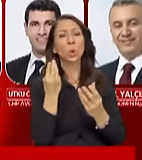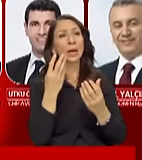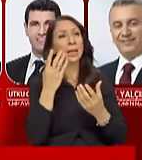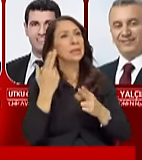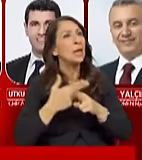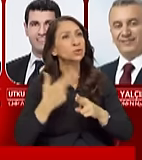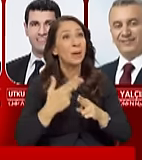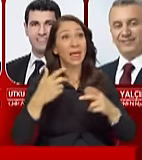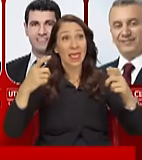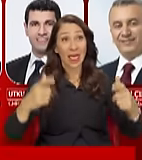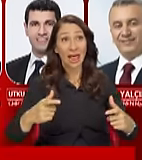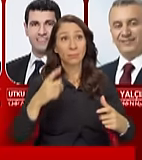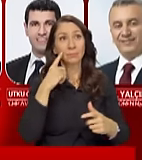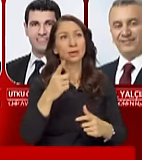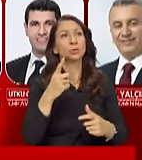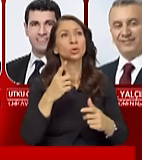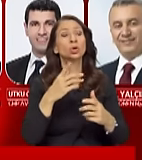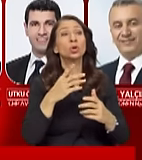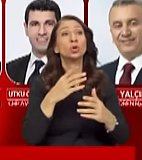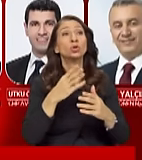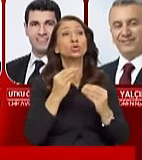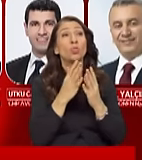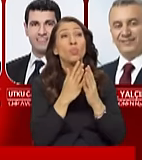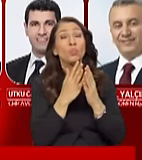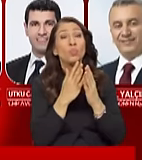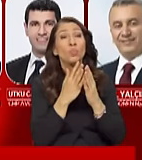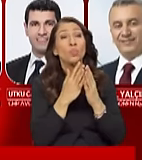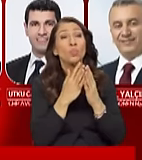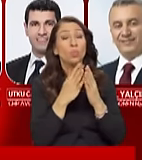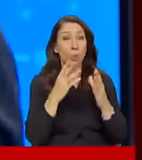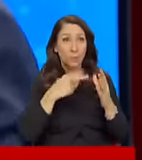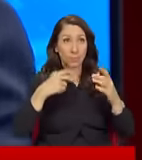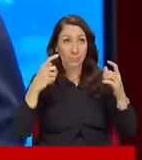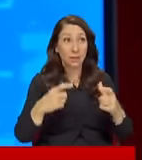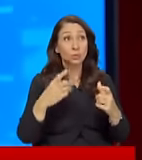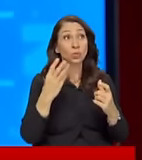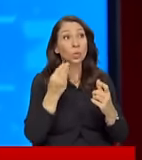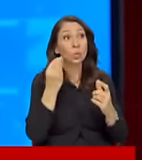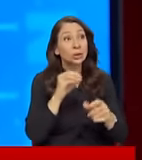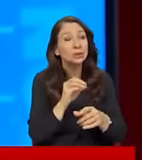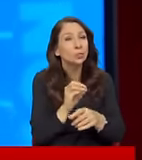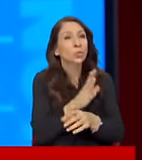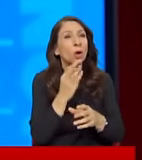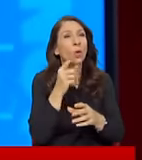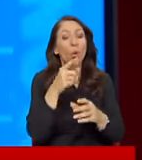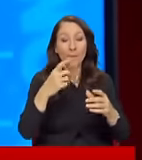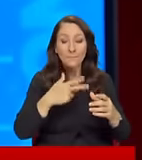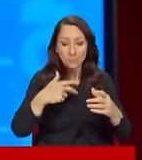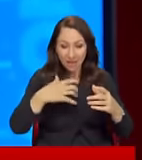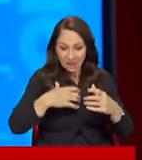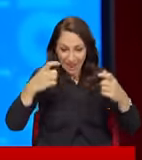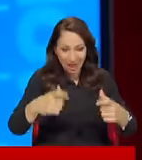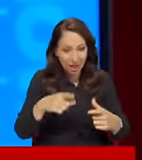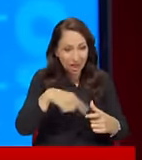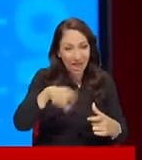kimlikli, yerel. Bakın, büyük, çok yerel kimlikler, çok yerel duyguları olan, o yerelliğin içinde